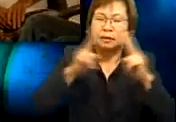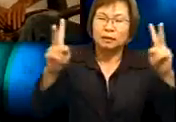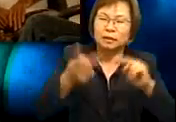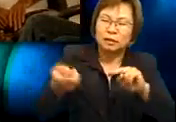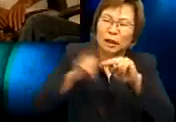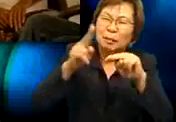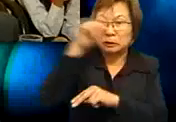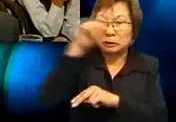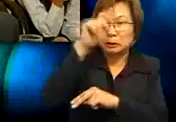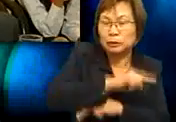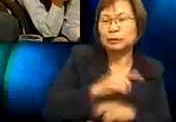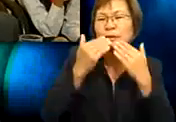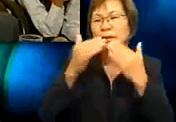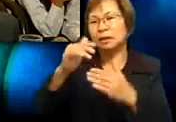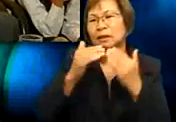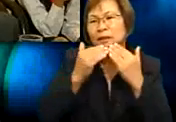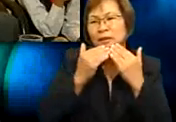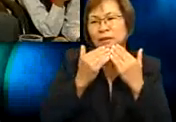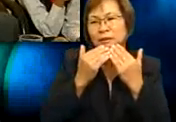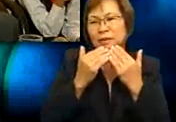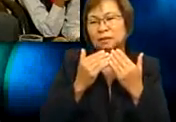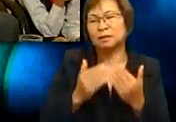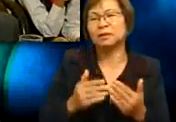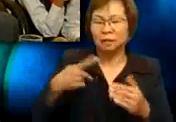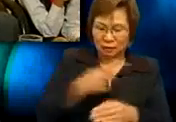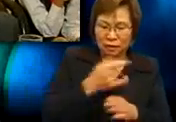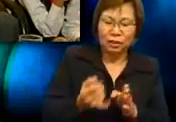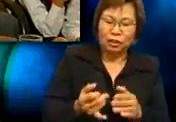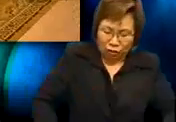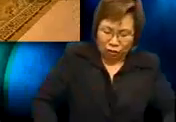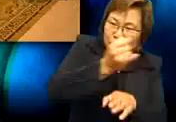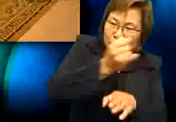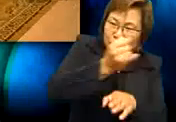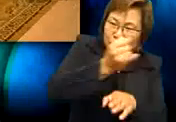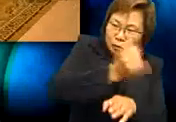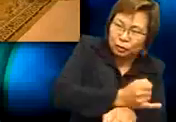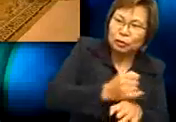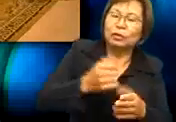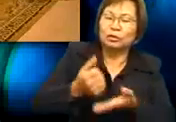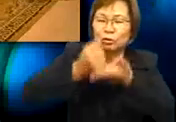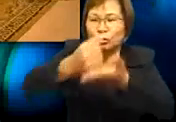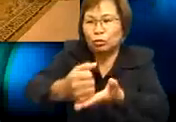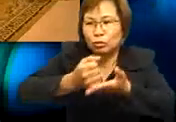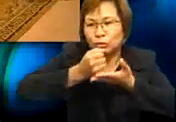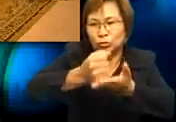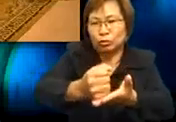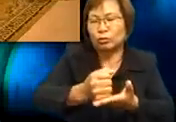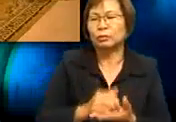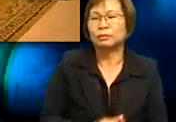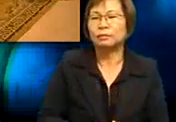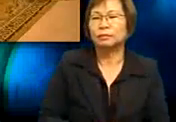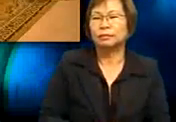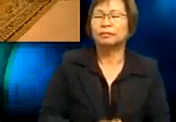tambah parah. Alhamdulillah lah, kita ni hidup berjiran, masyarakat tolong menolong dan bantuan